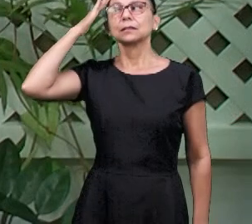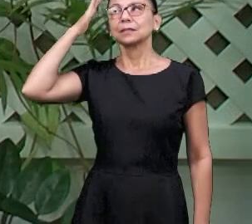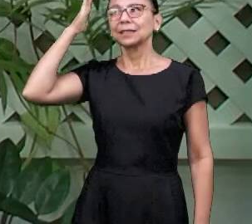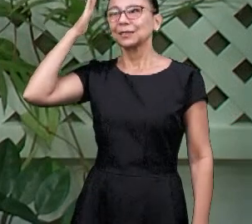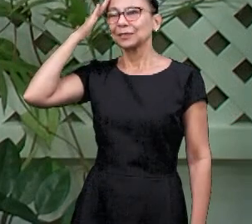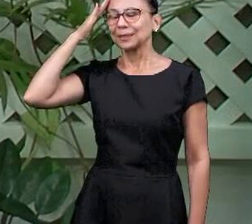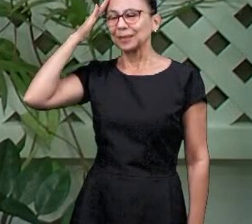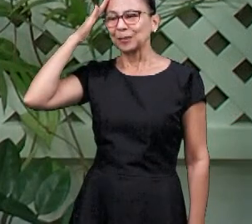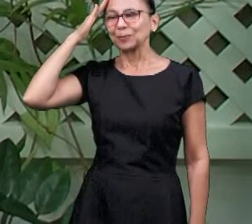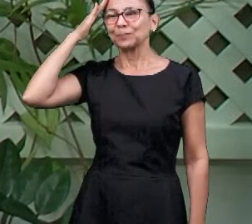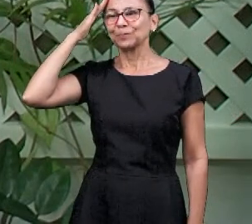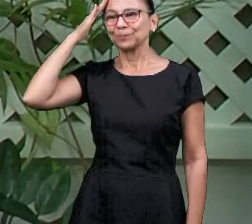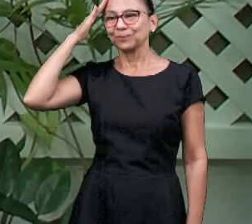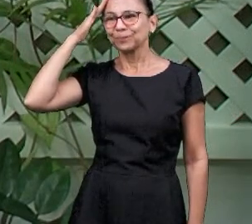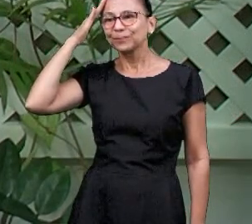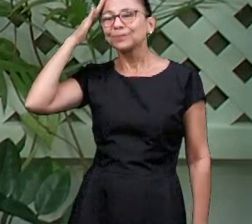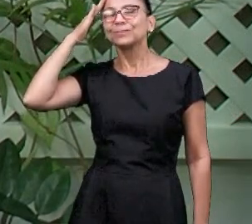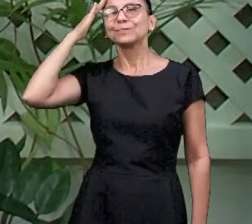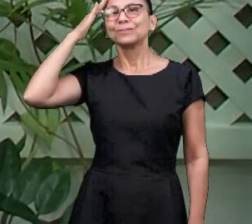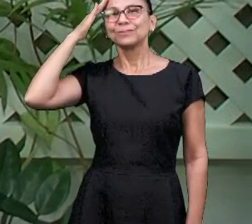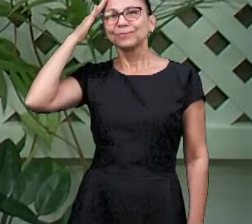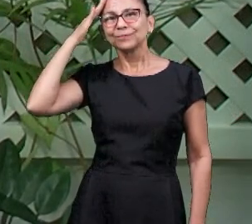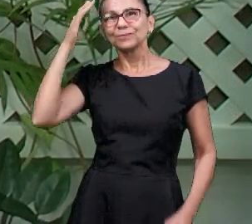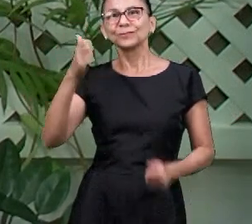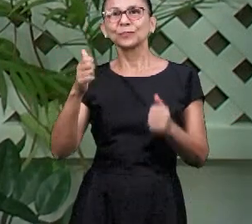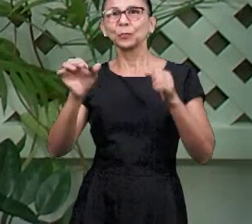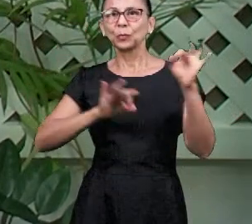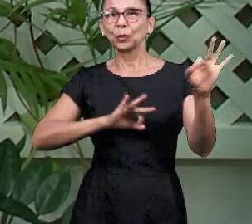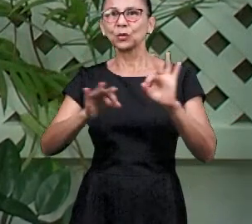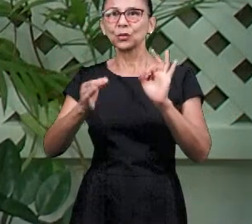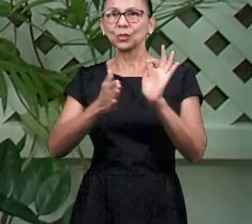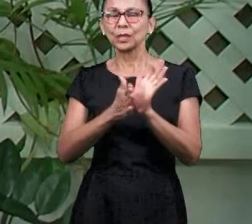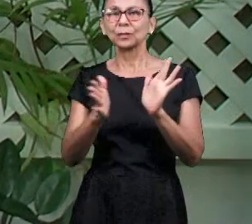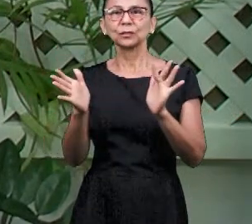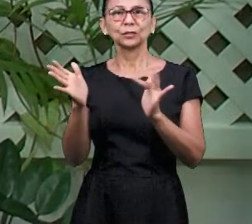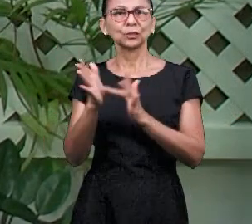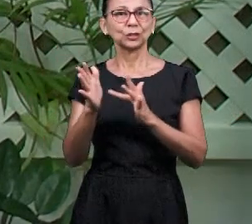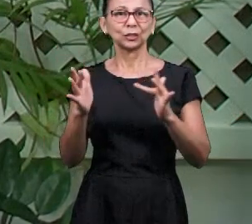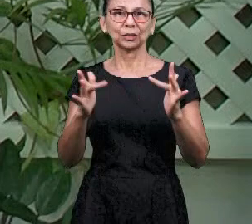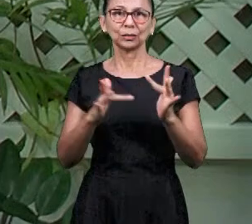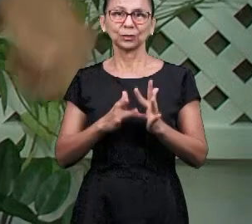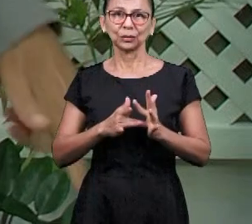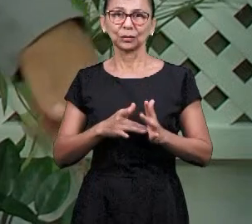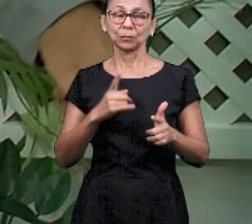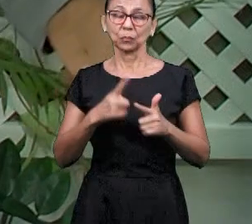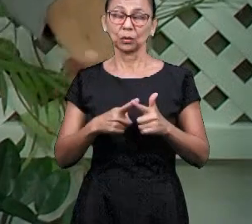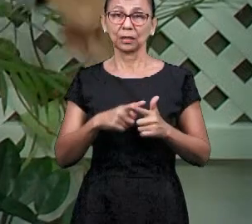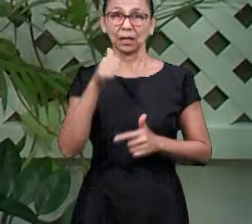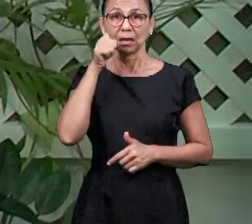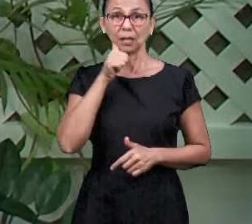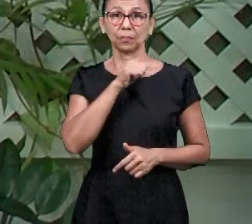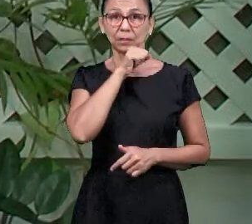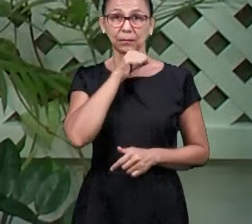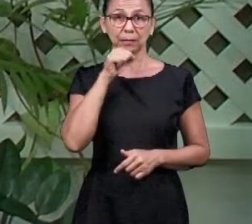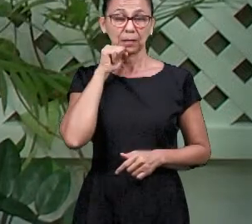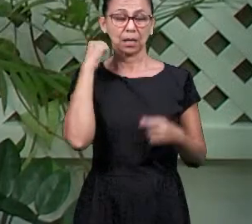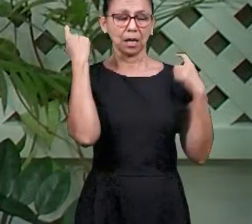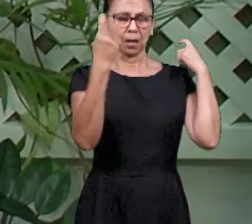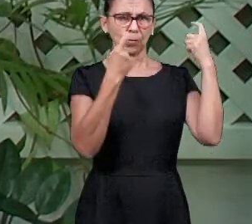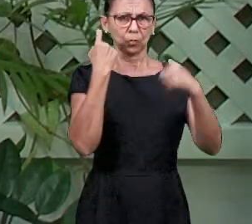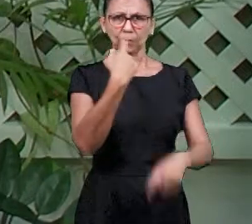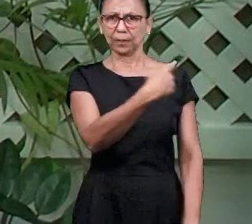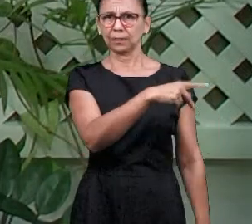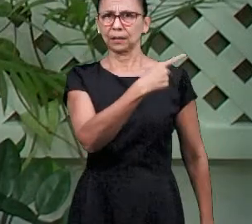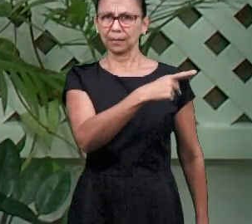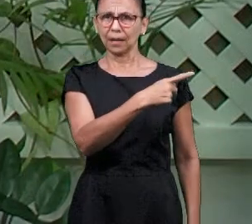de la vie. C'était une nouvelle vie. Il a ressuscité. Et maintenant, l'eau qu'il avait